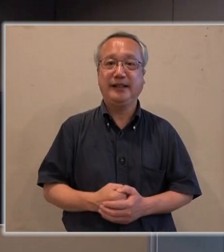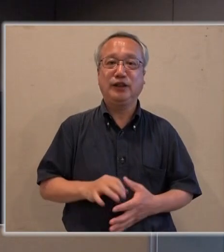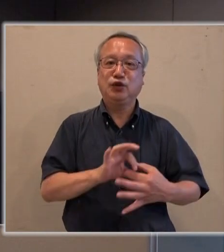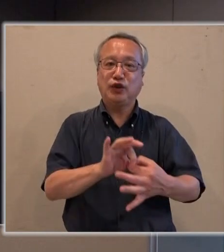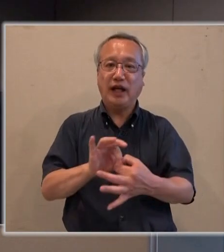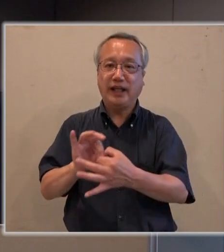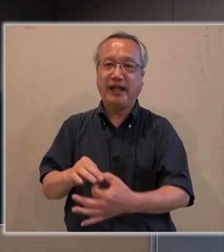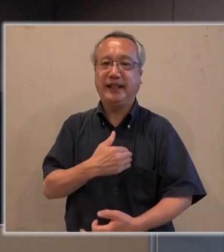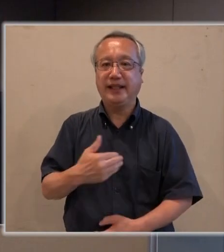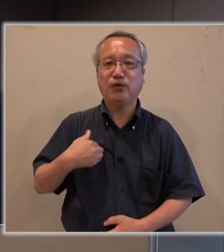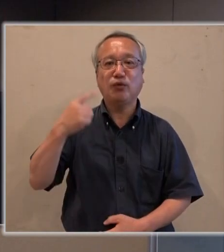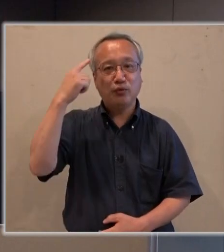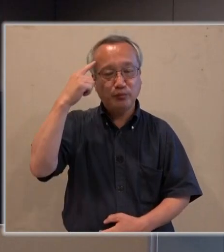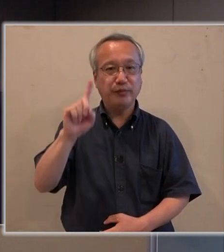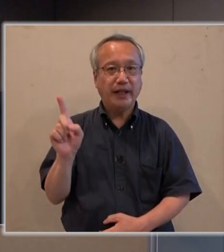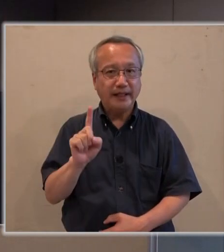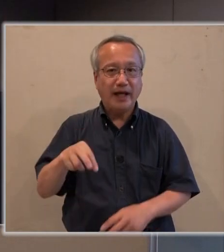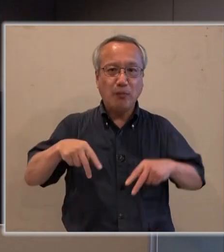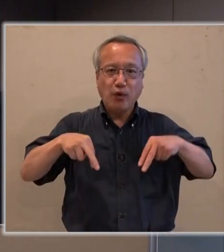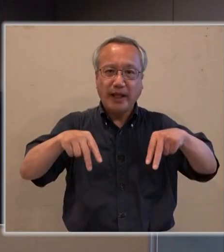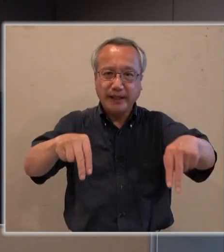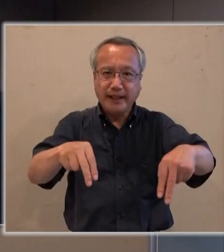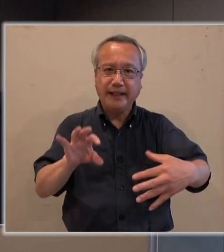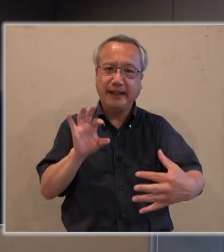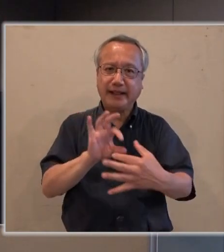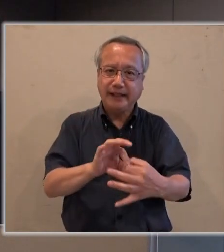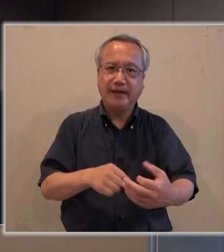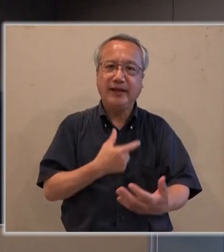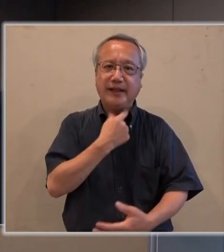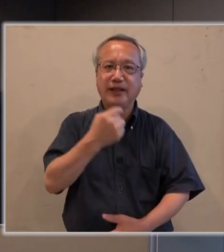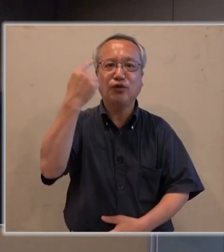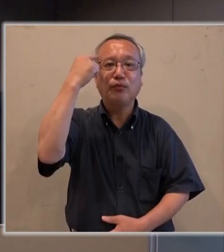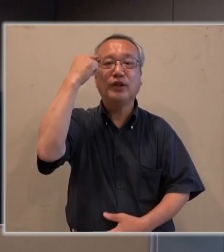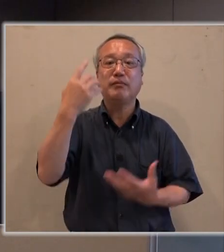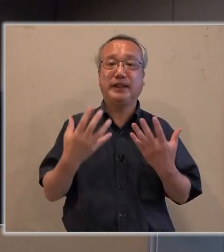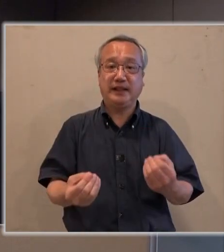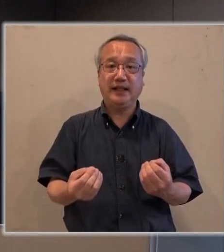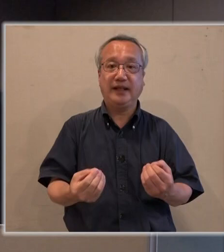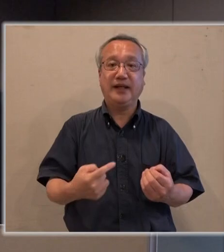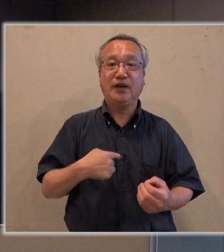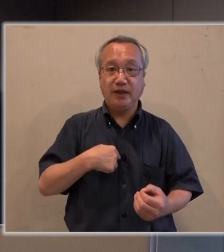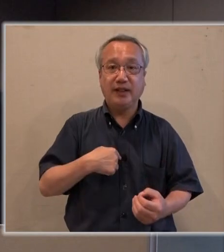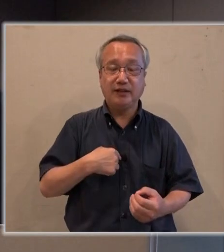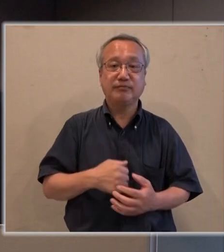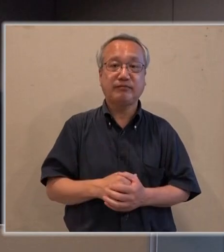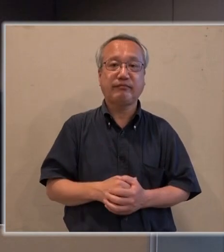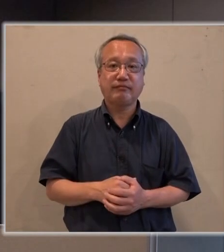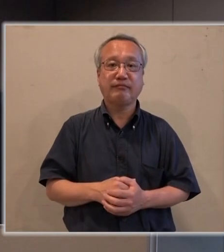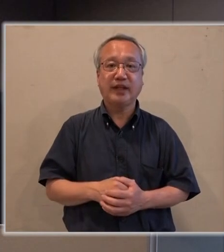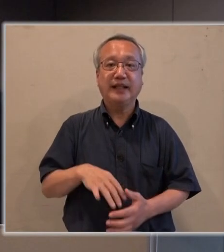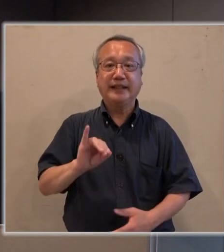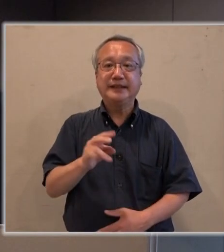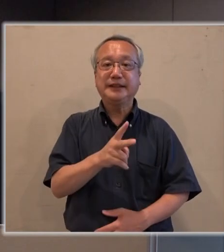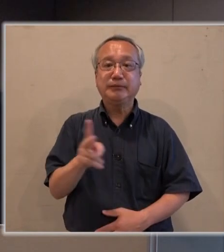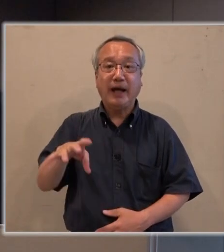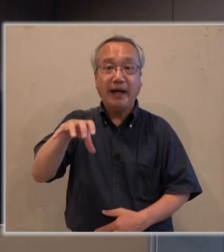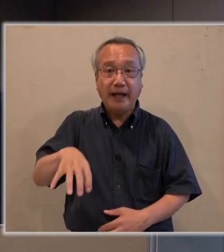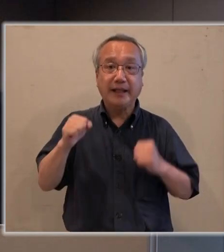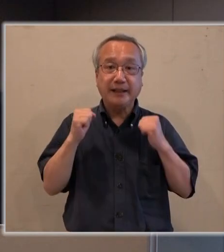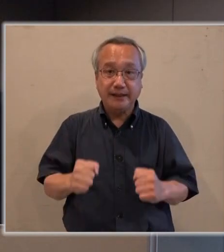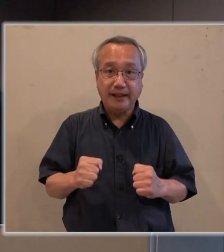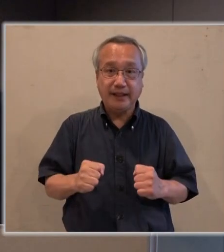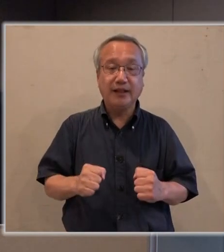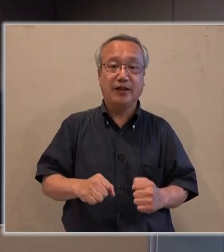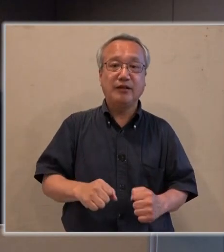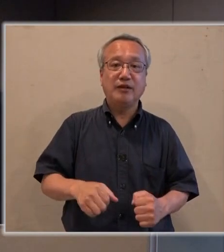ると思い、何かボランティアで関われたらと考えていました。私は千葉に住んでいて、地元には複数の競技と会長